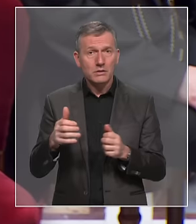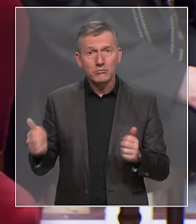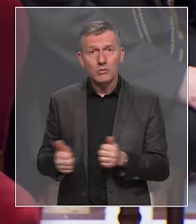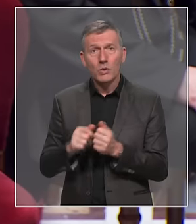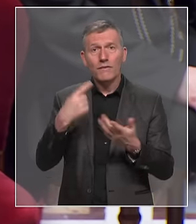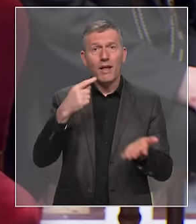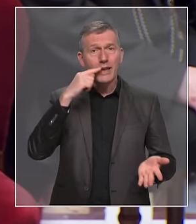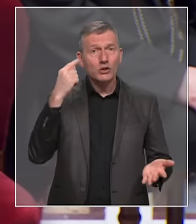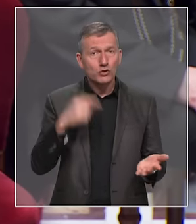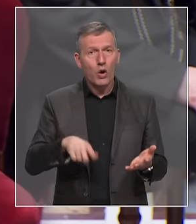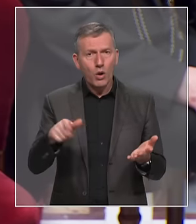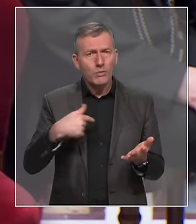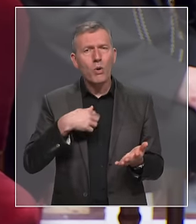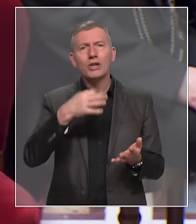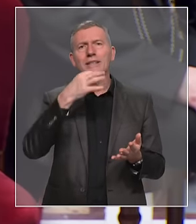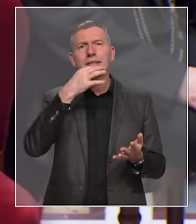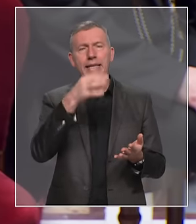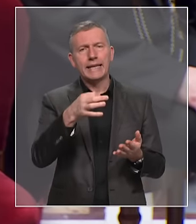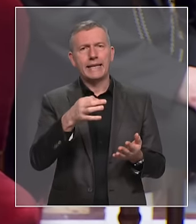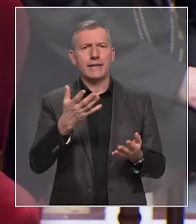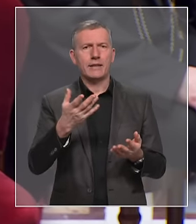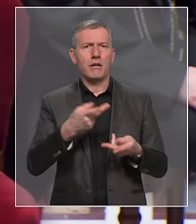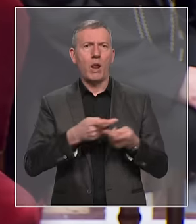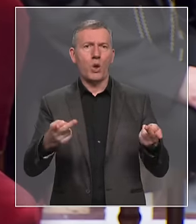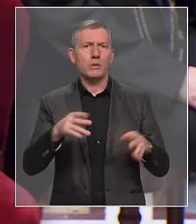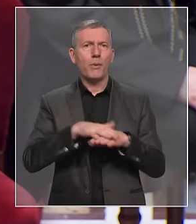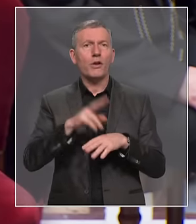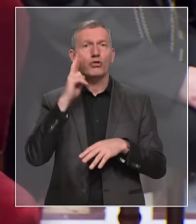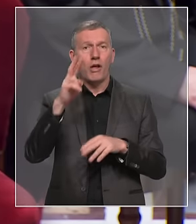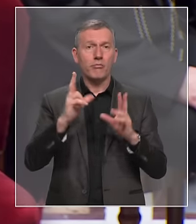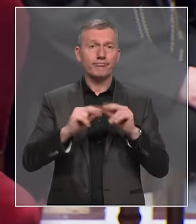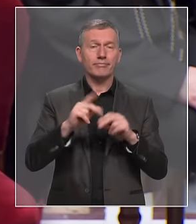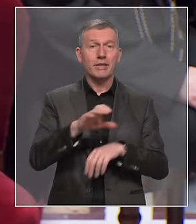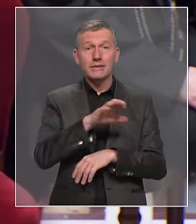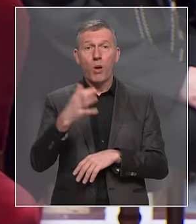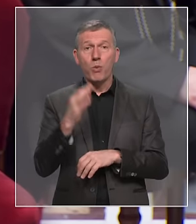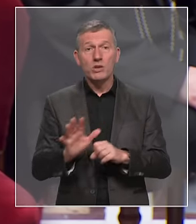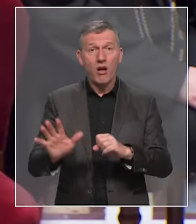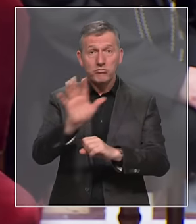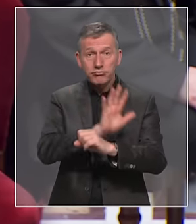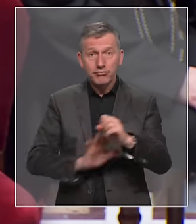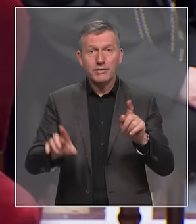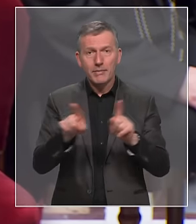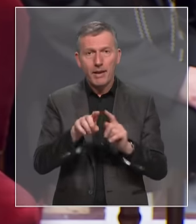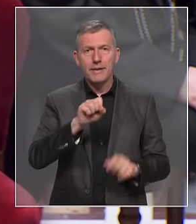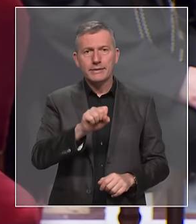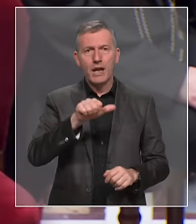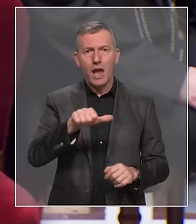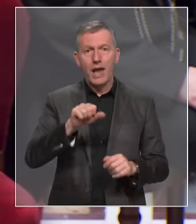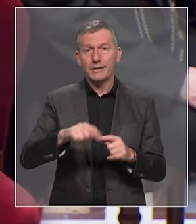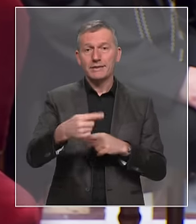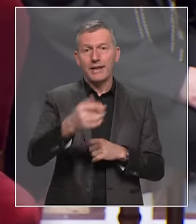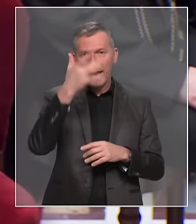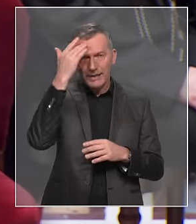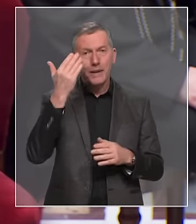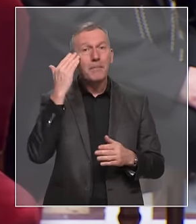à Dijon. J'ai dit dans ma déclaration de politique générale que je souhaitais que 100% du territoire soit couvert par un SAS à l'été et que si ça